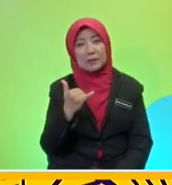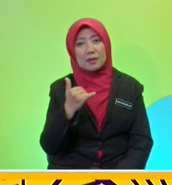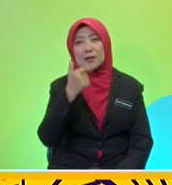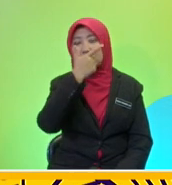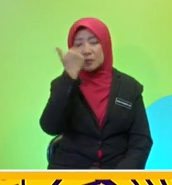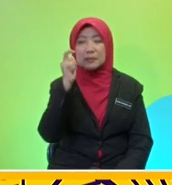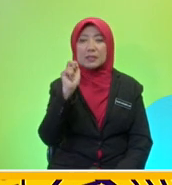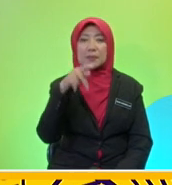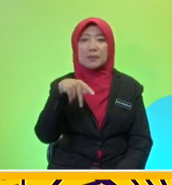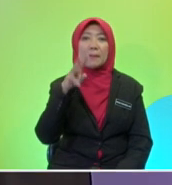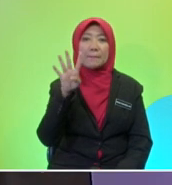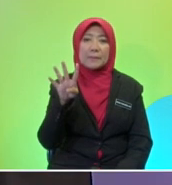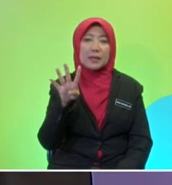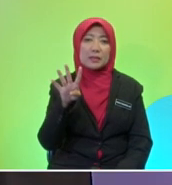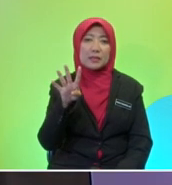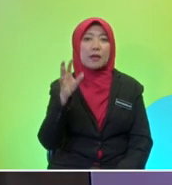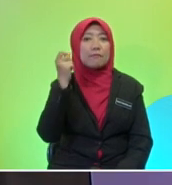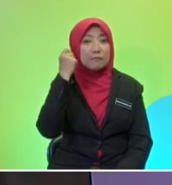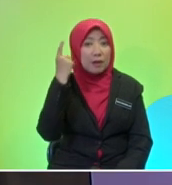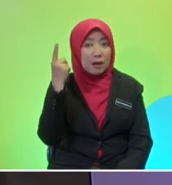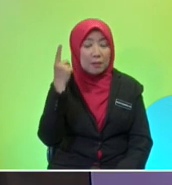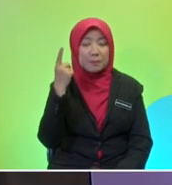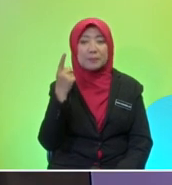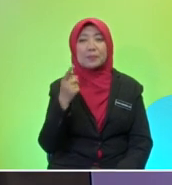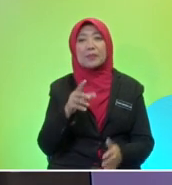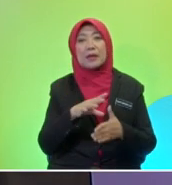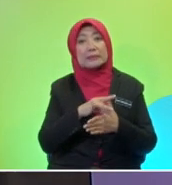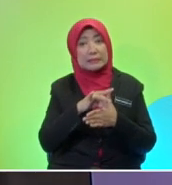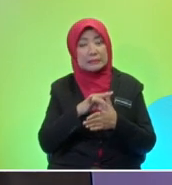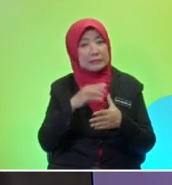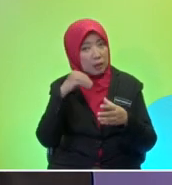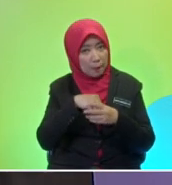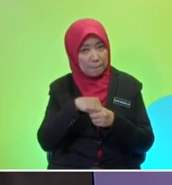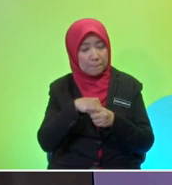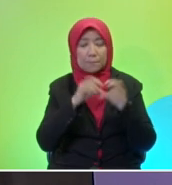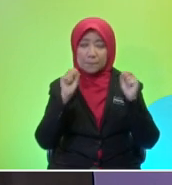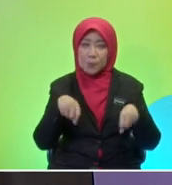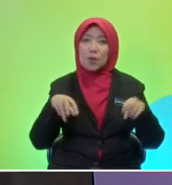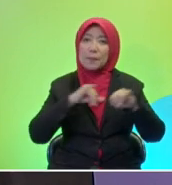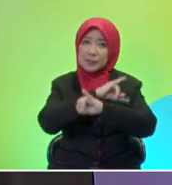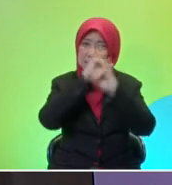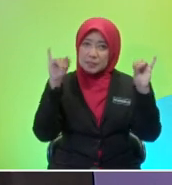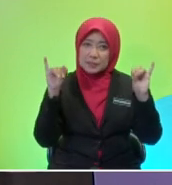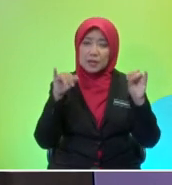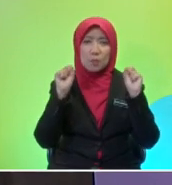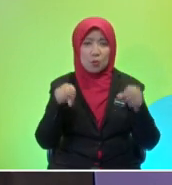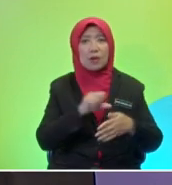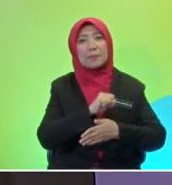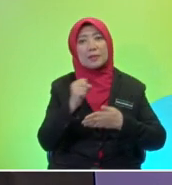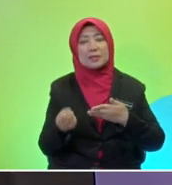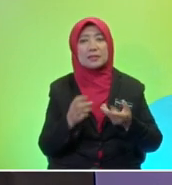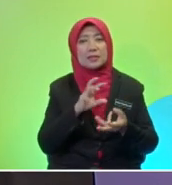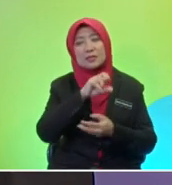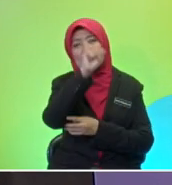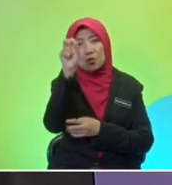dia boleh dia paham isi kandungan dia boleh menerangkan dan dia boleh menyelesaikan soalnya saya